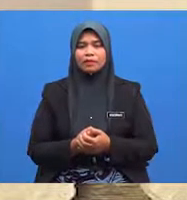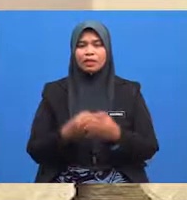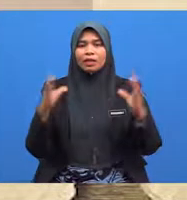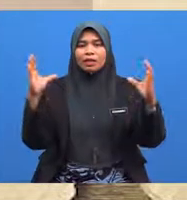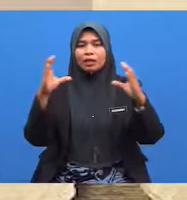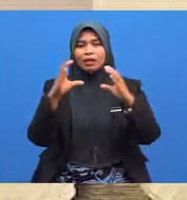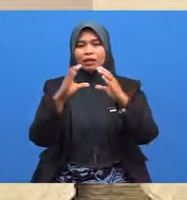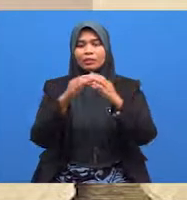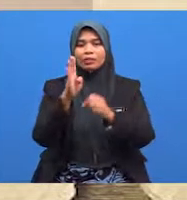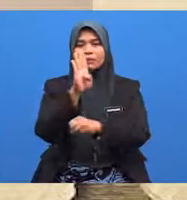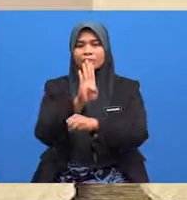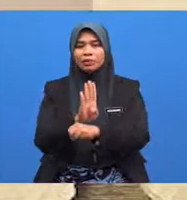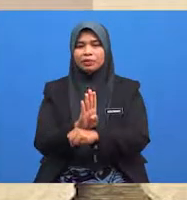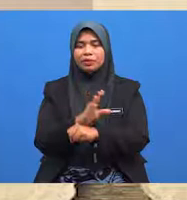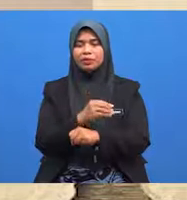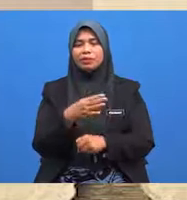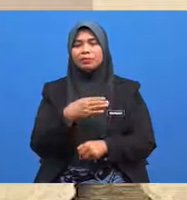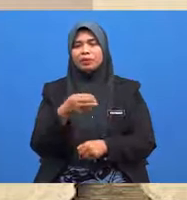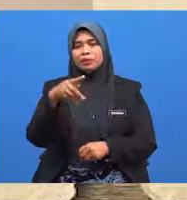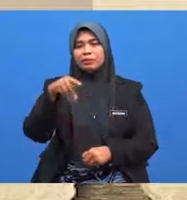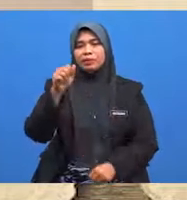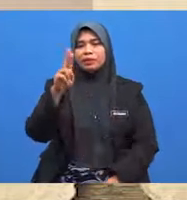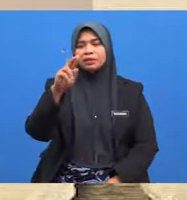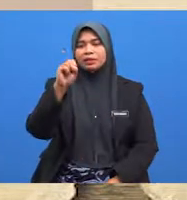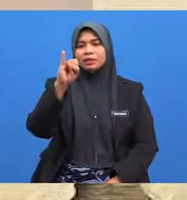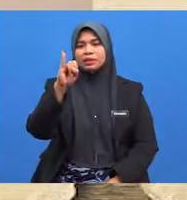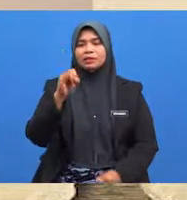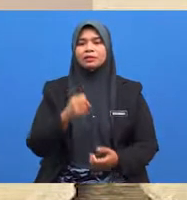Gabungan budaya atau pengaruh Parsi,